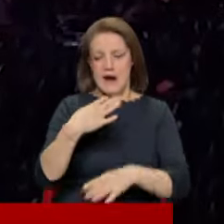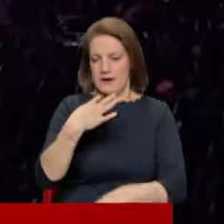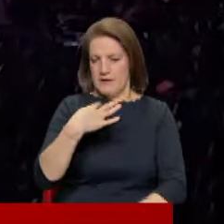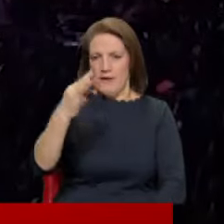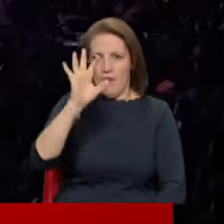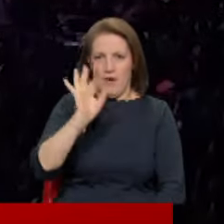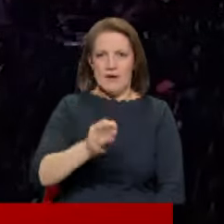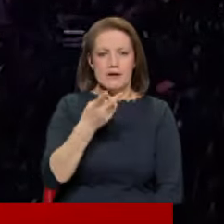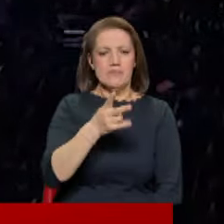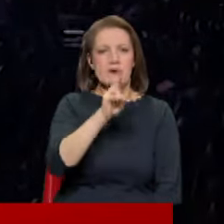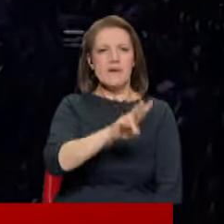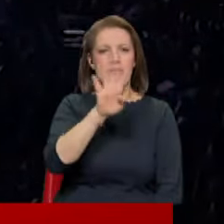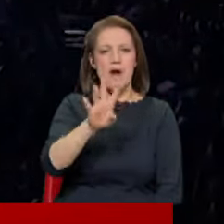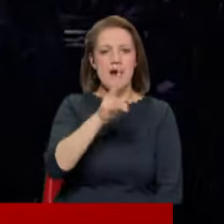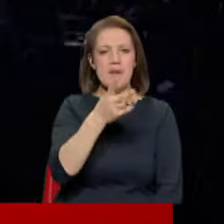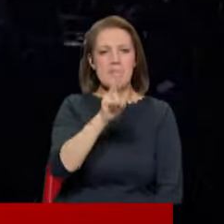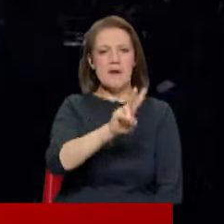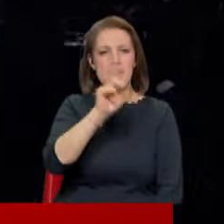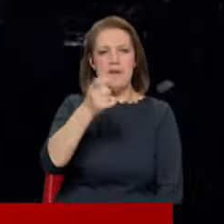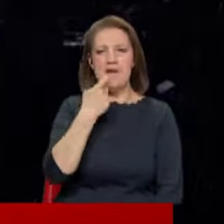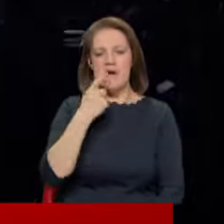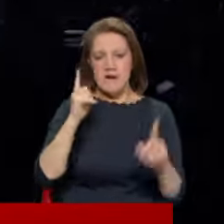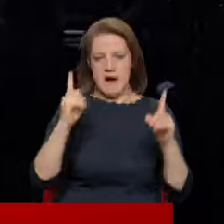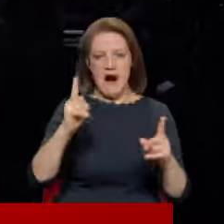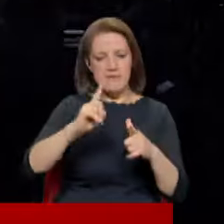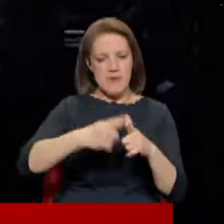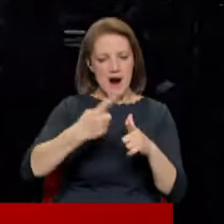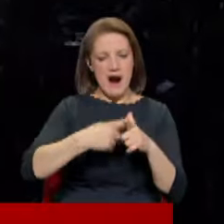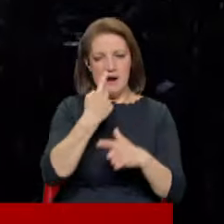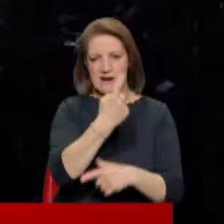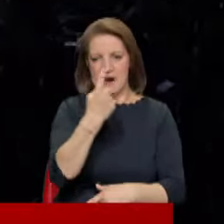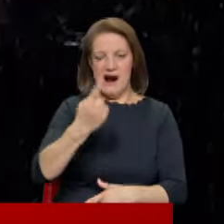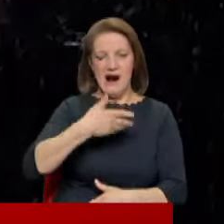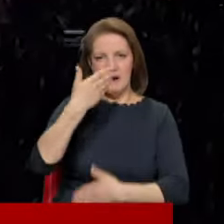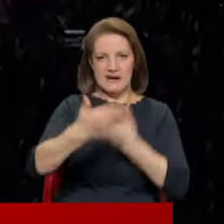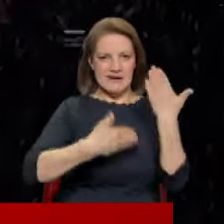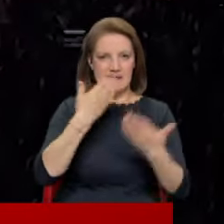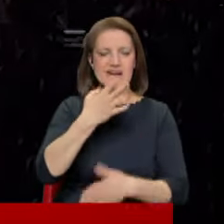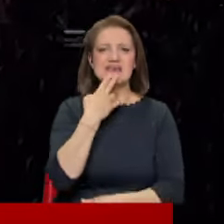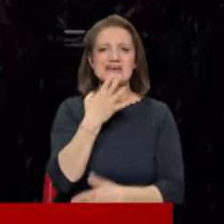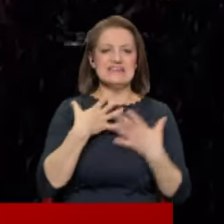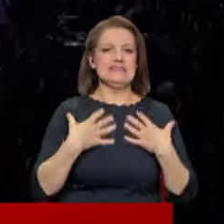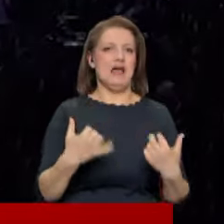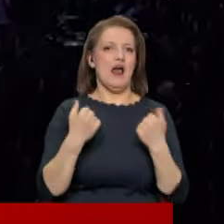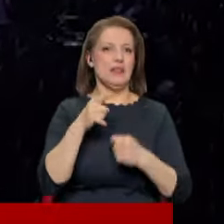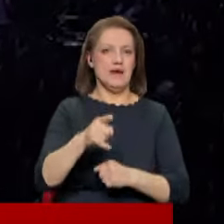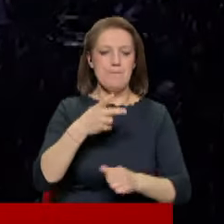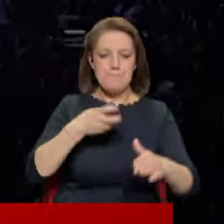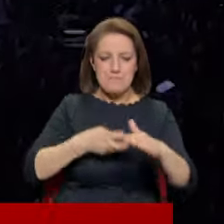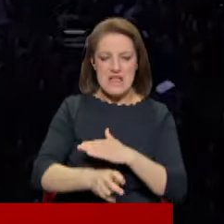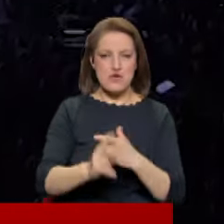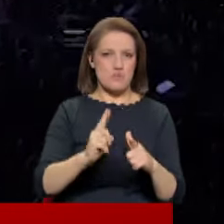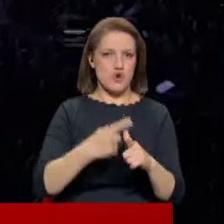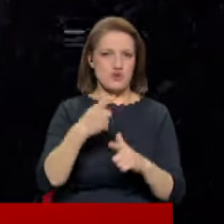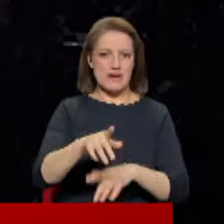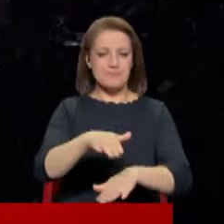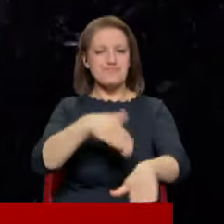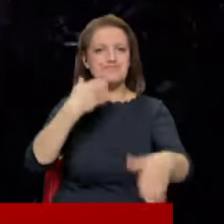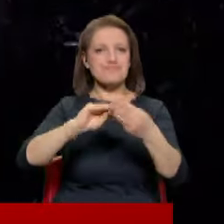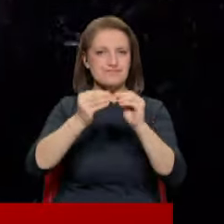takdirde 2024-2029 yılları arasında yapacağı projelerini anlattı başkentlilere. Kadın sağlığından metro projelerine,